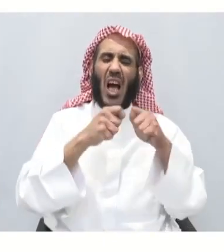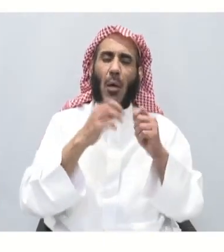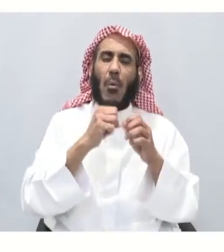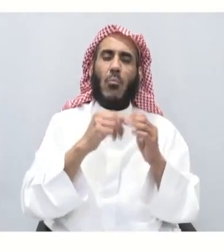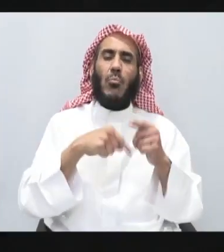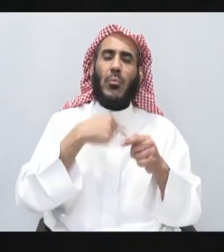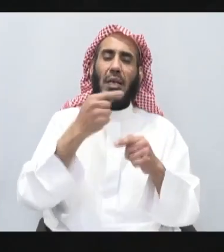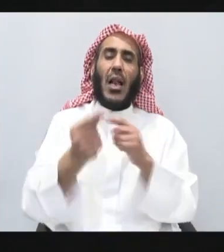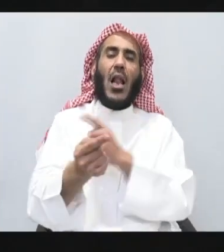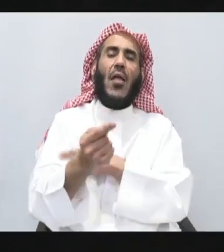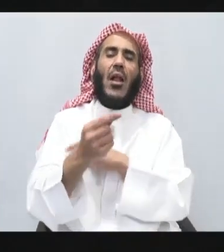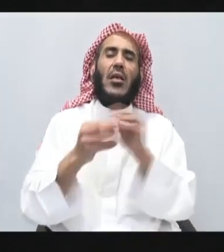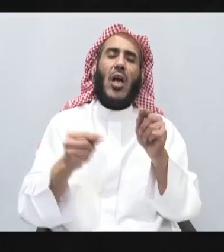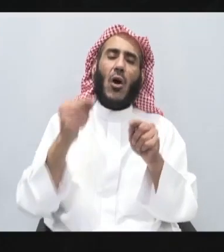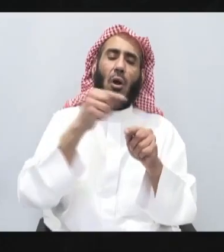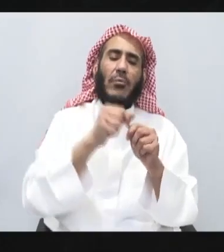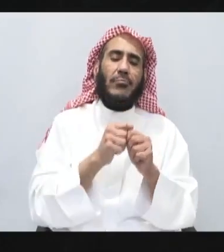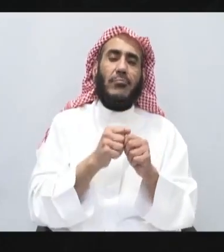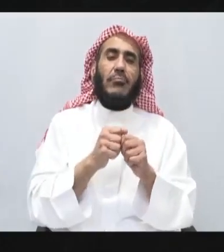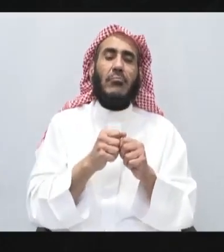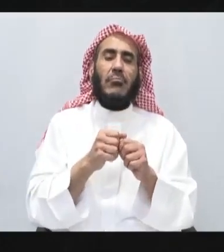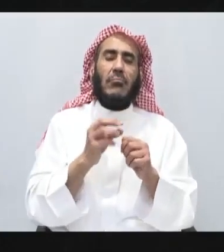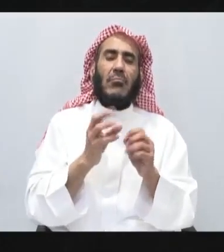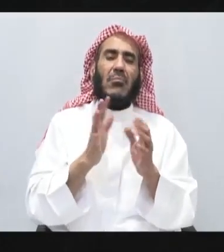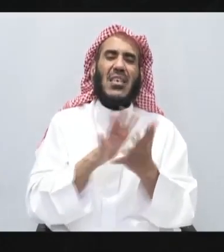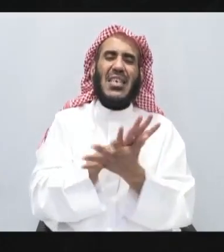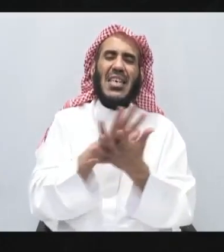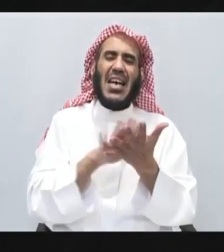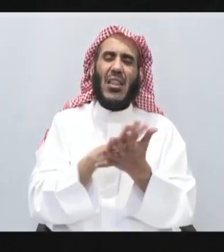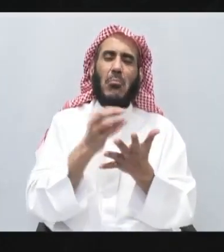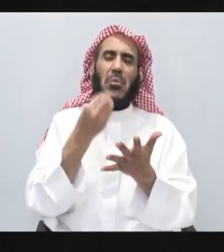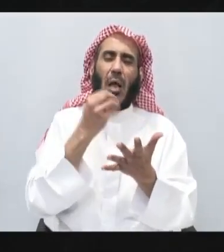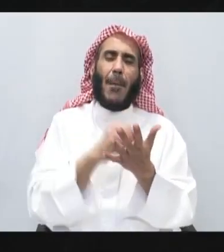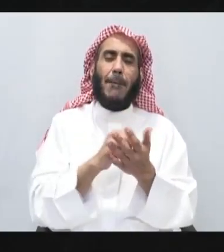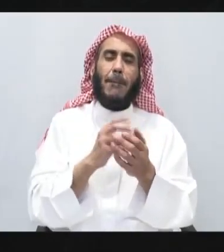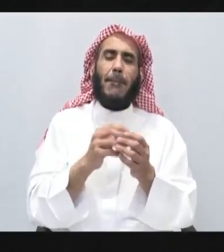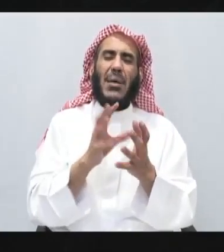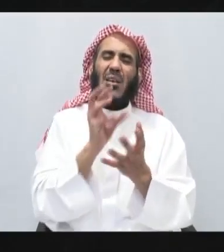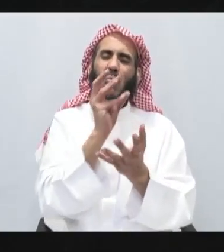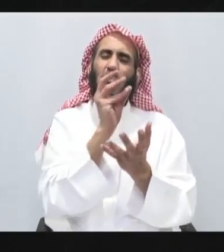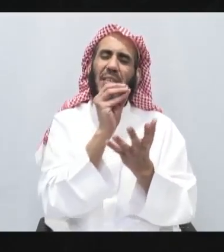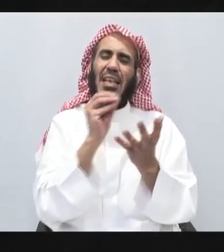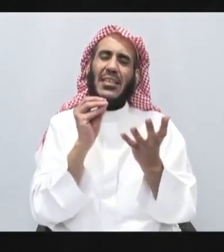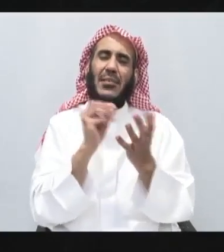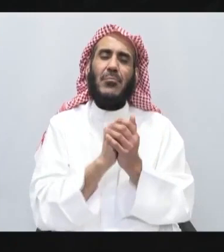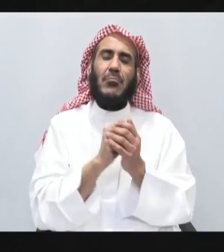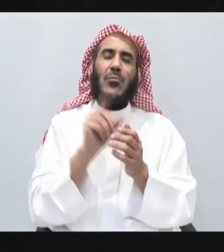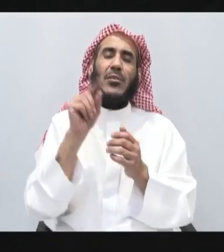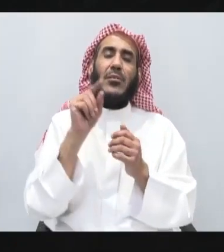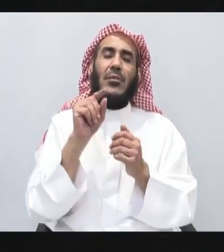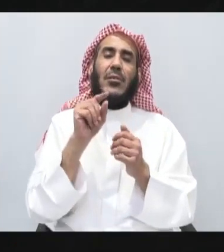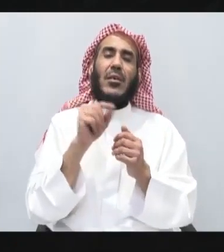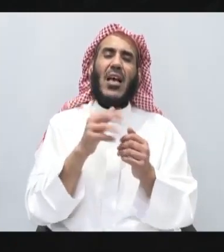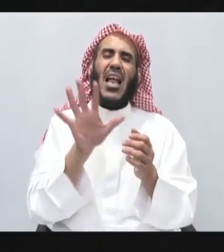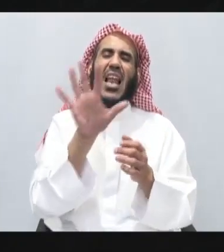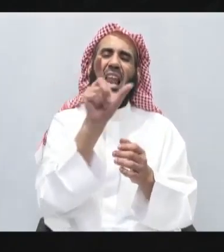الى العضلات تم عمليه هضم الطعام من يقوم بالامتصاص ممتاز اللي هي